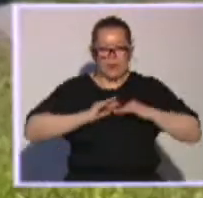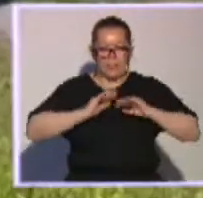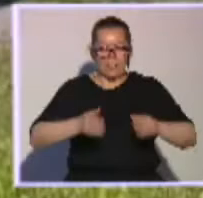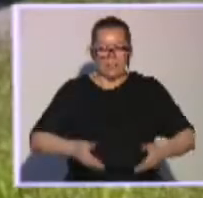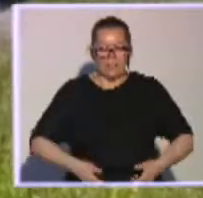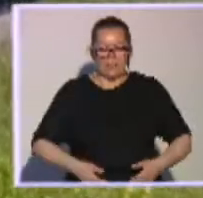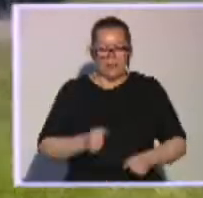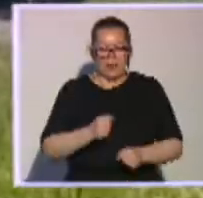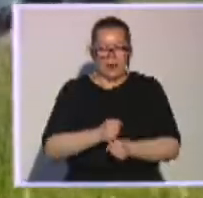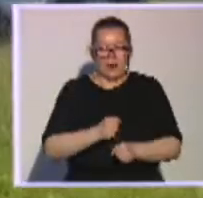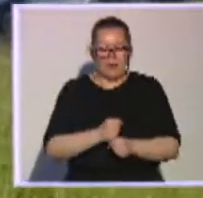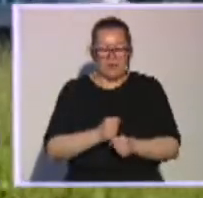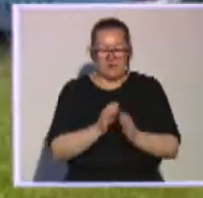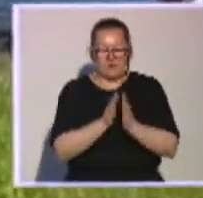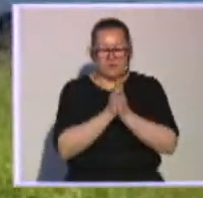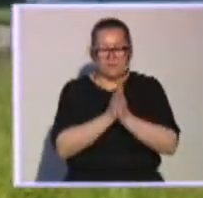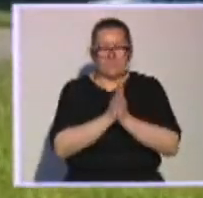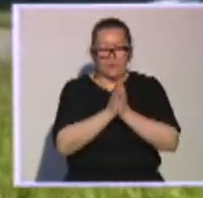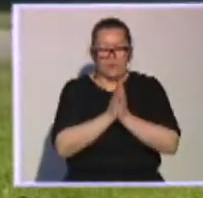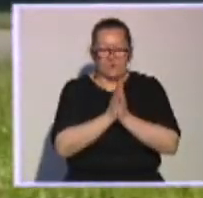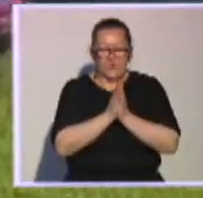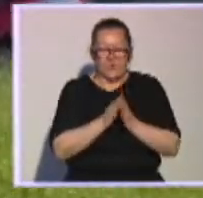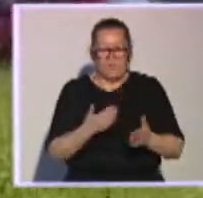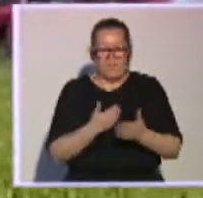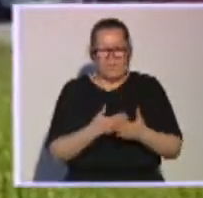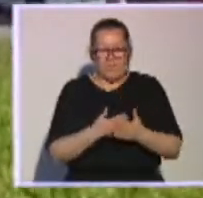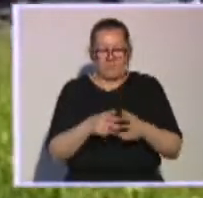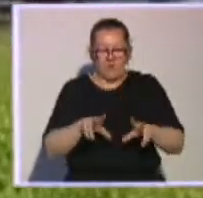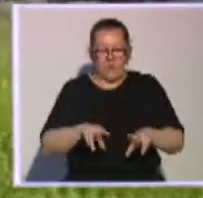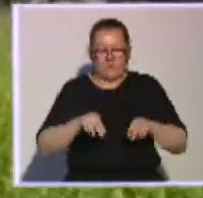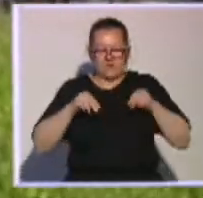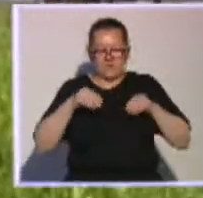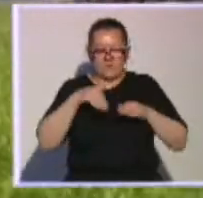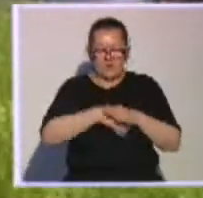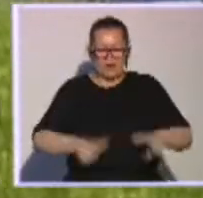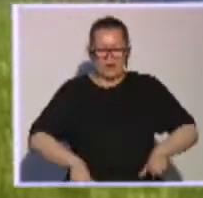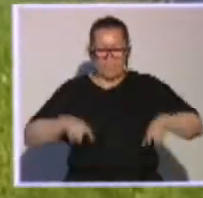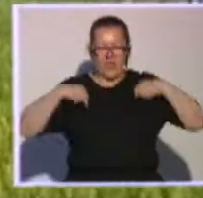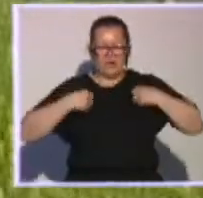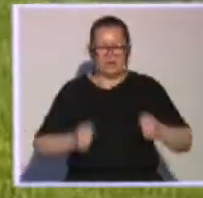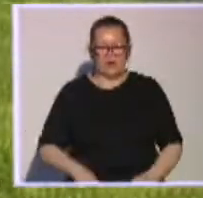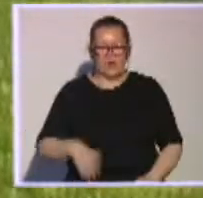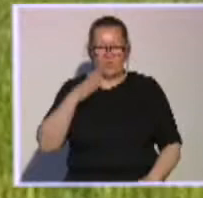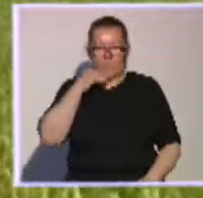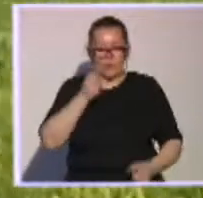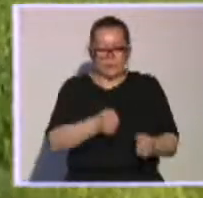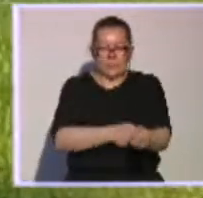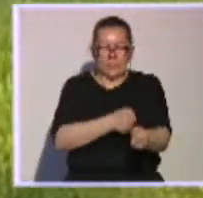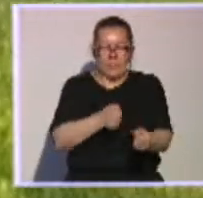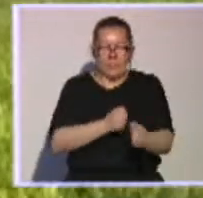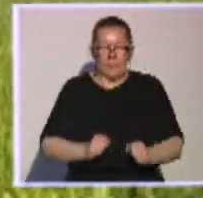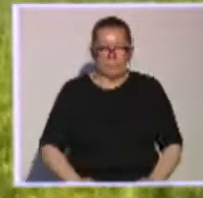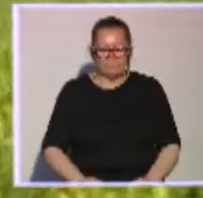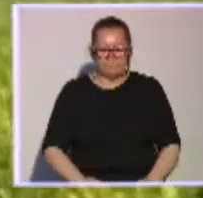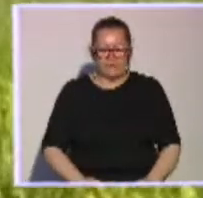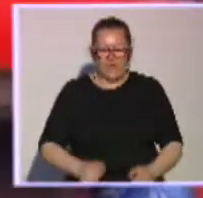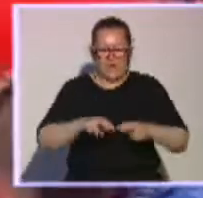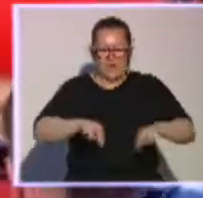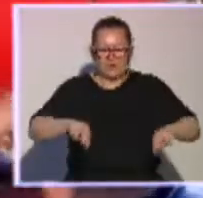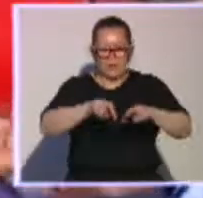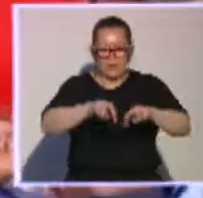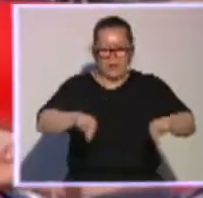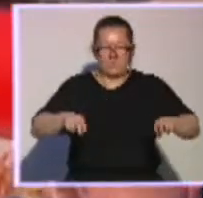însărcinată, a făcut apel la toți prietenii să se roage ca acesta să fie găsit în viață. Zeci de pompieri și scafandri încă îl